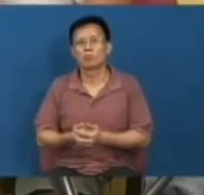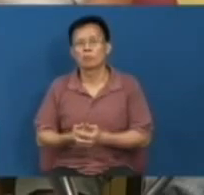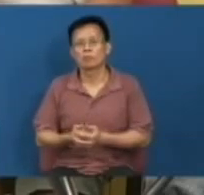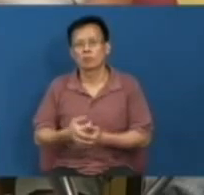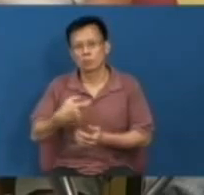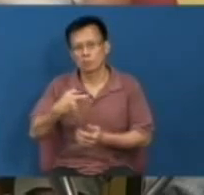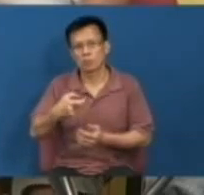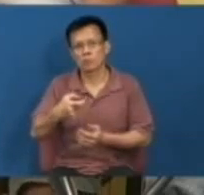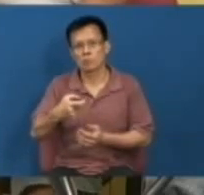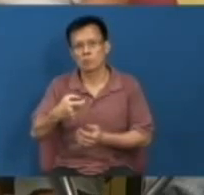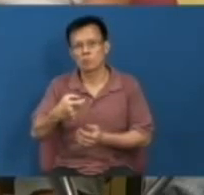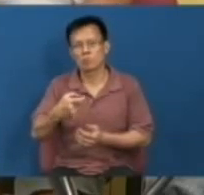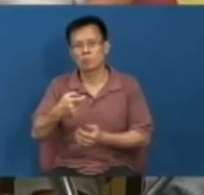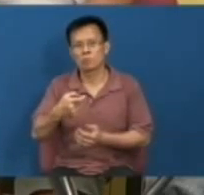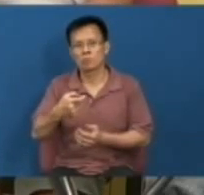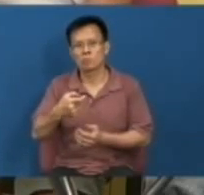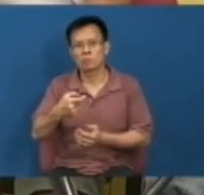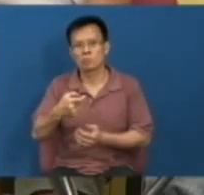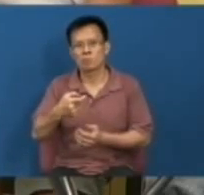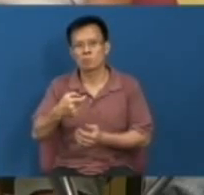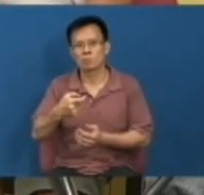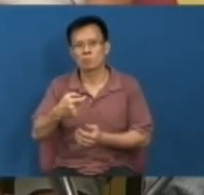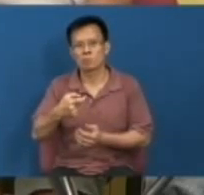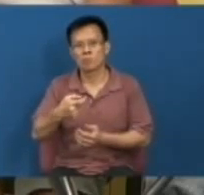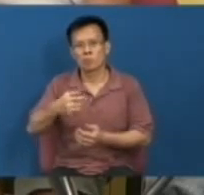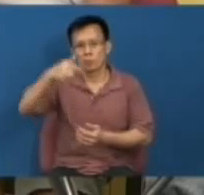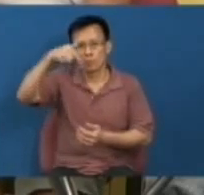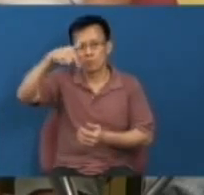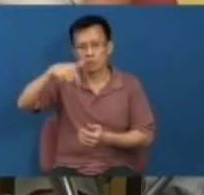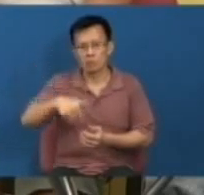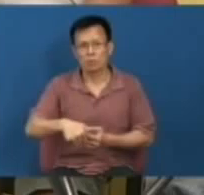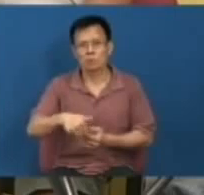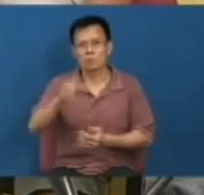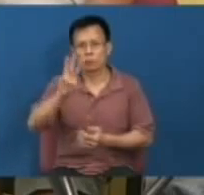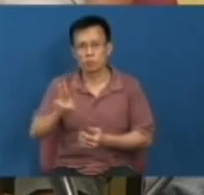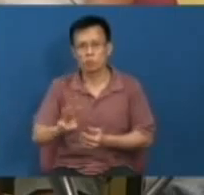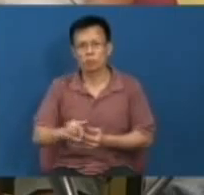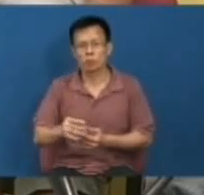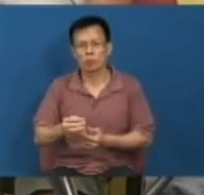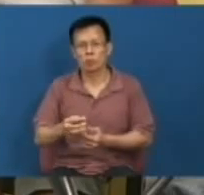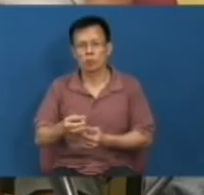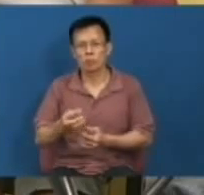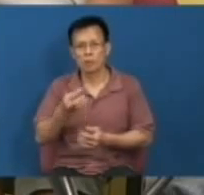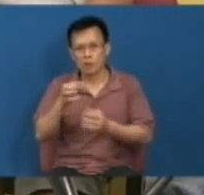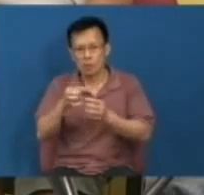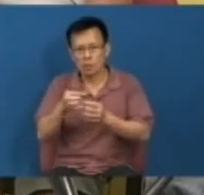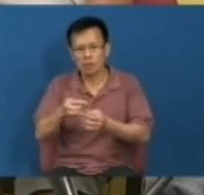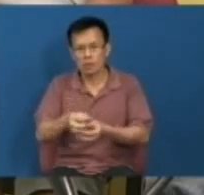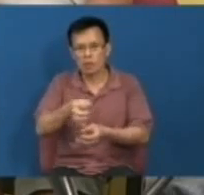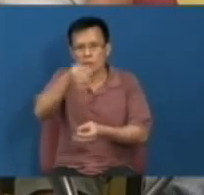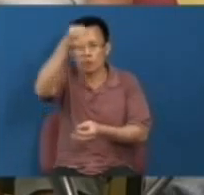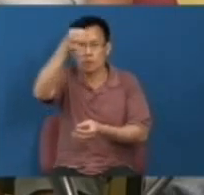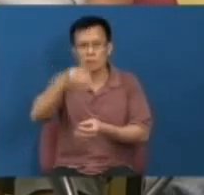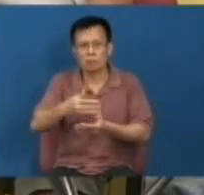嘅錢咧，佢係用深水埗區嘅牙籤樓嚟評估我哋嘅樓咧，然之後嚟賠俾我哋